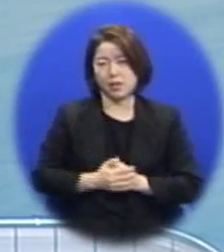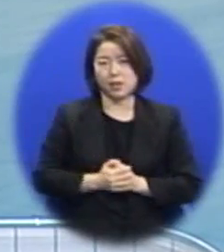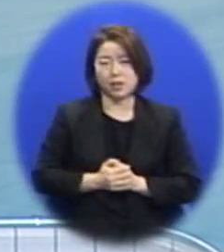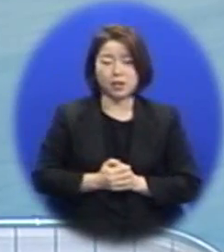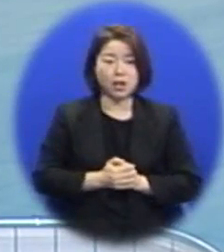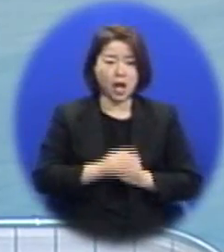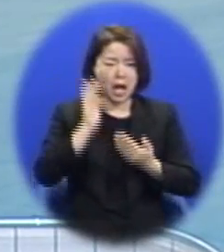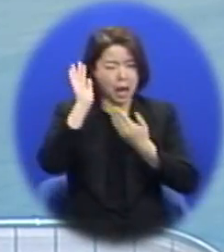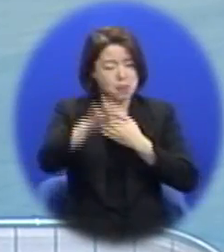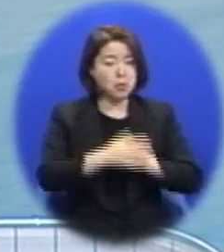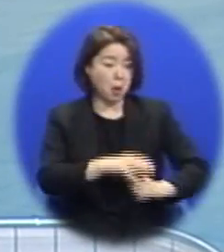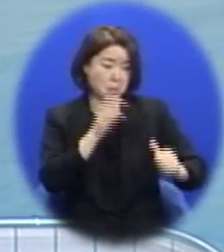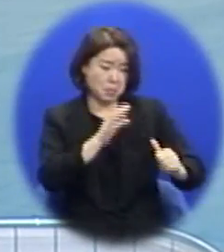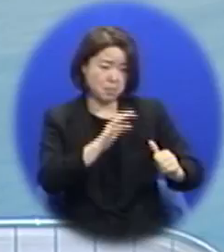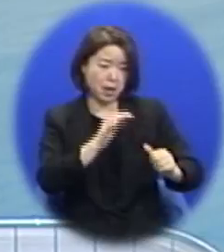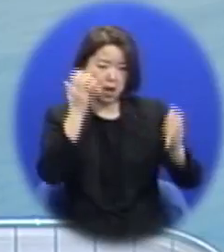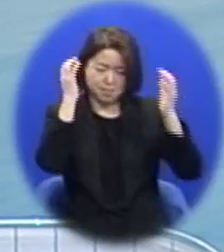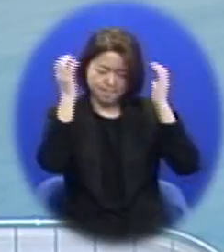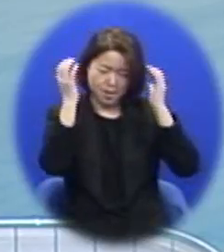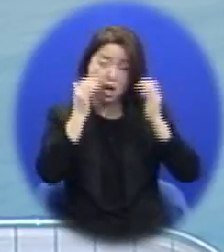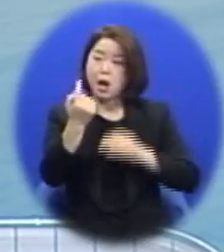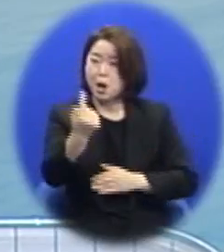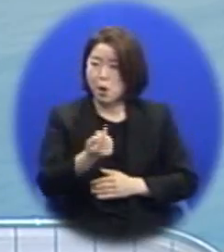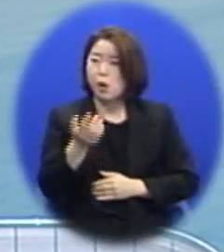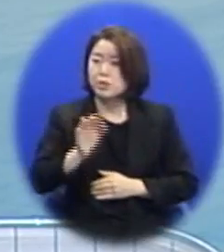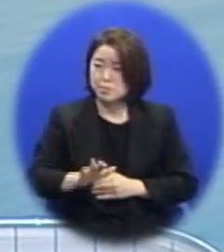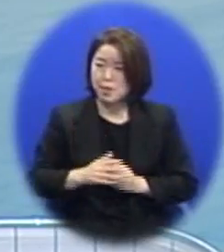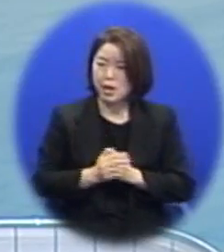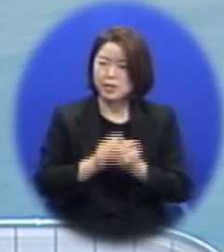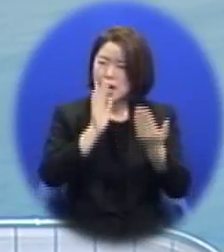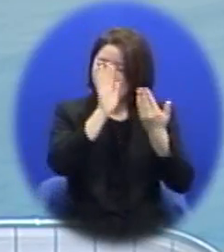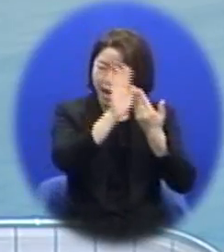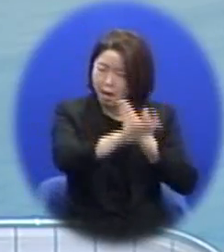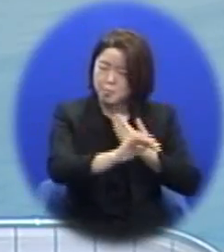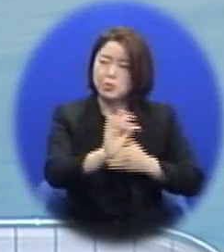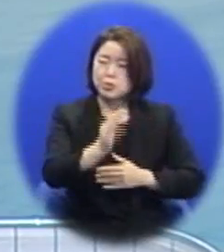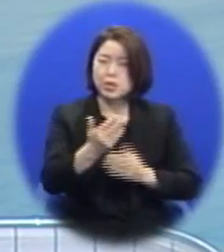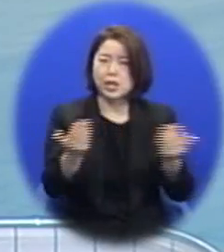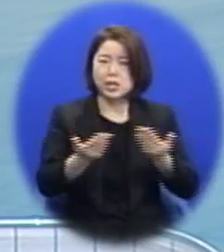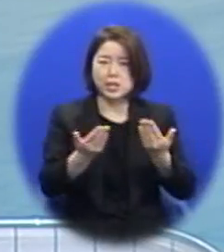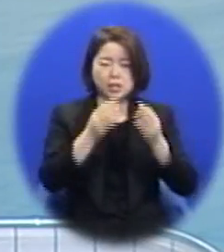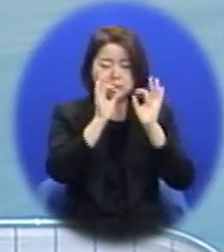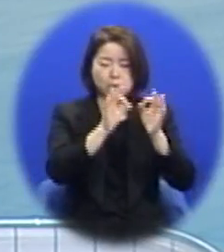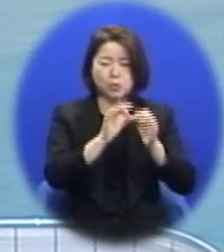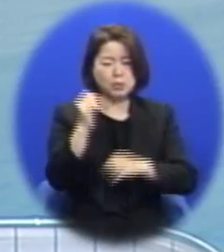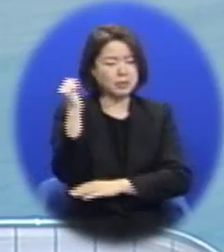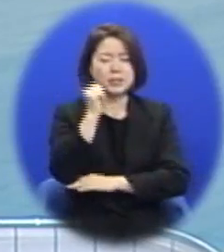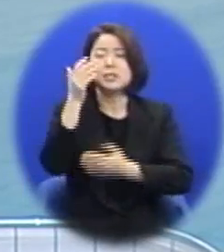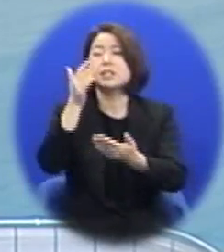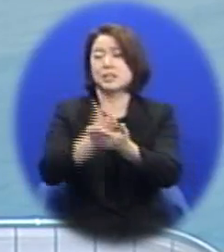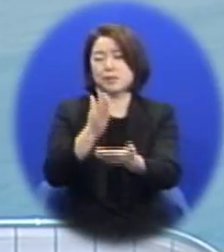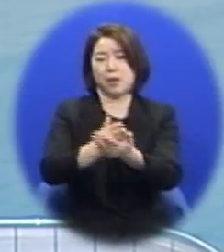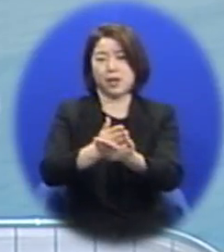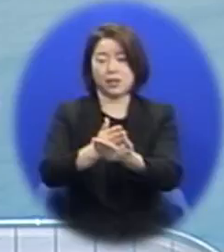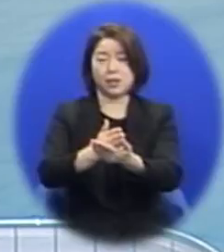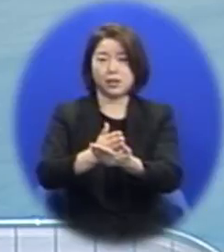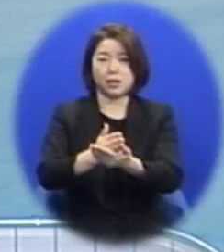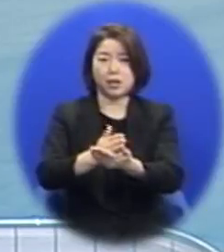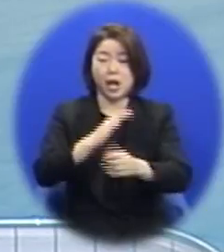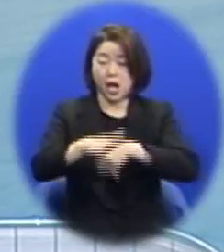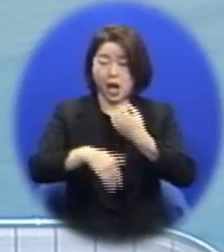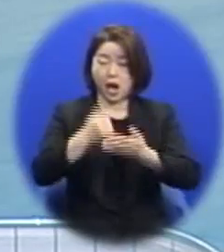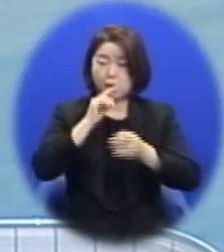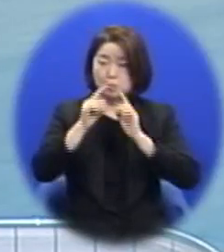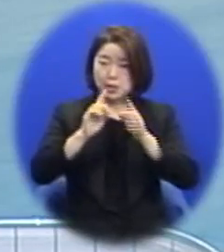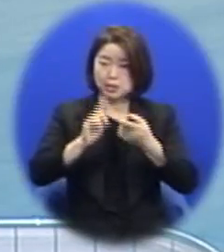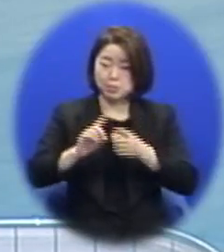오고 환란이 오지만 앞으로 될 일을 내다보고 흔들리면 안 된다. 하나님의 말씀대로 사는